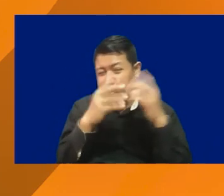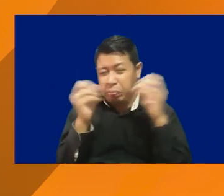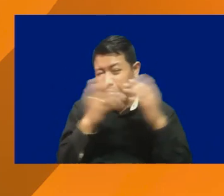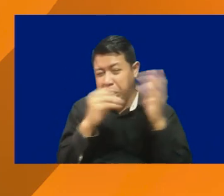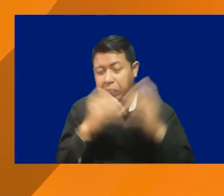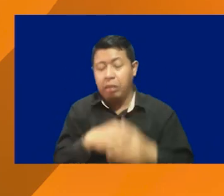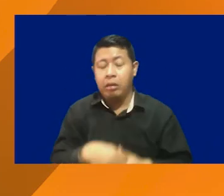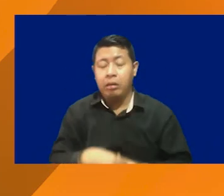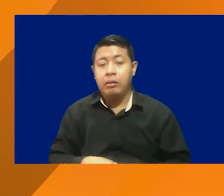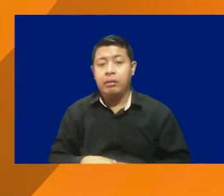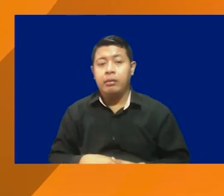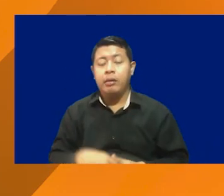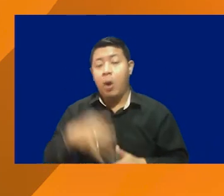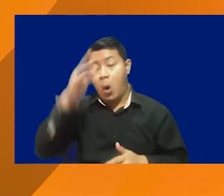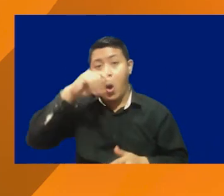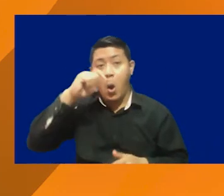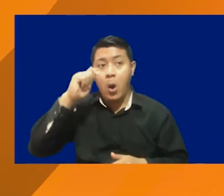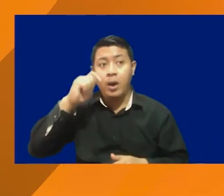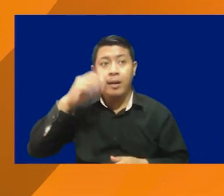pertengkaran yang terus-menerus.